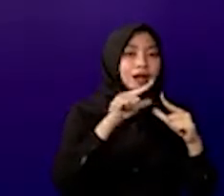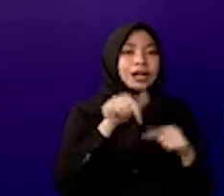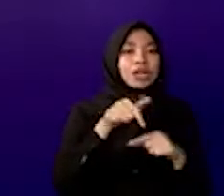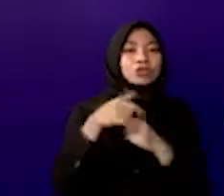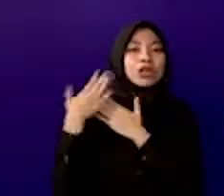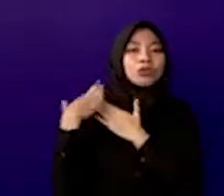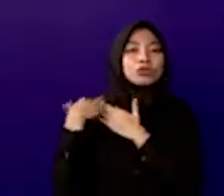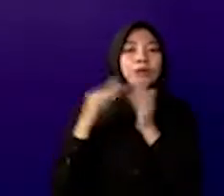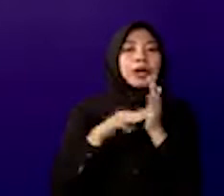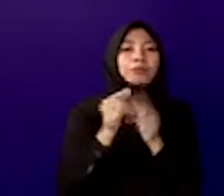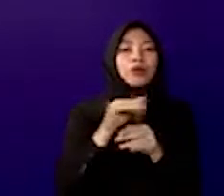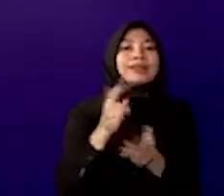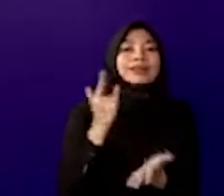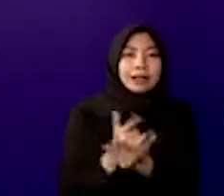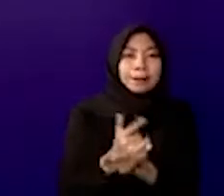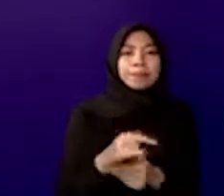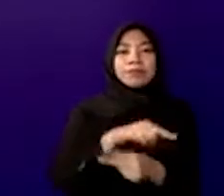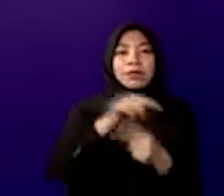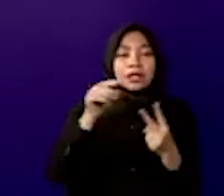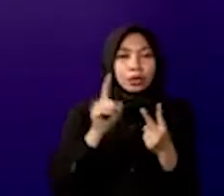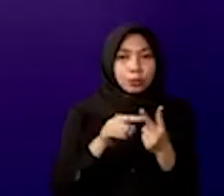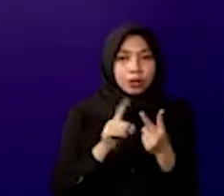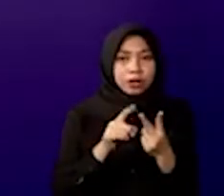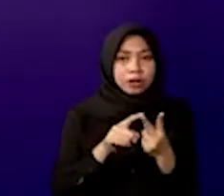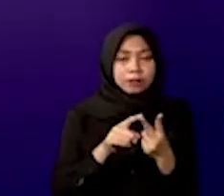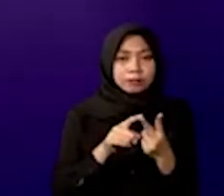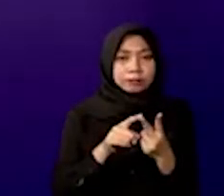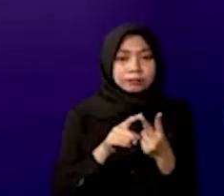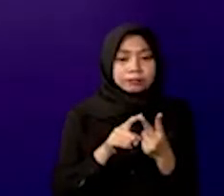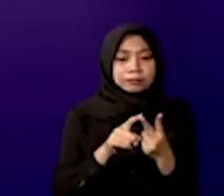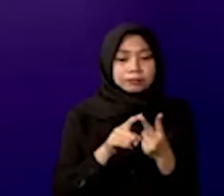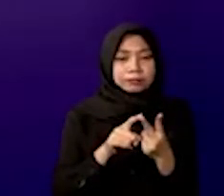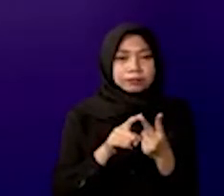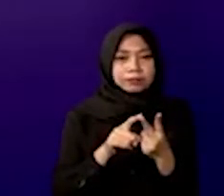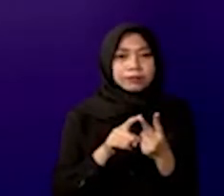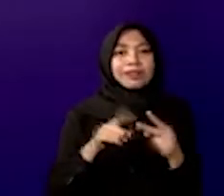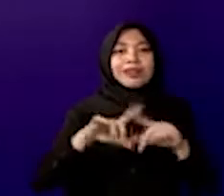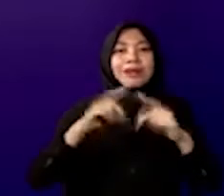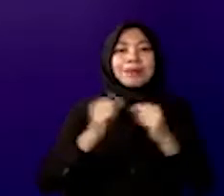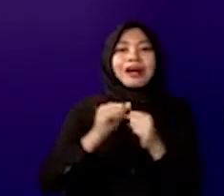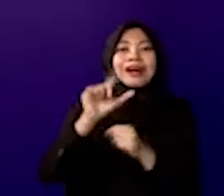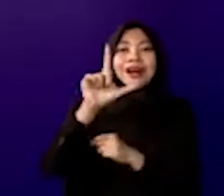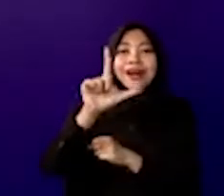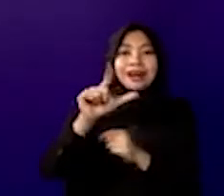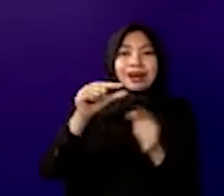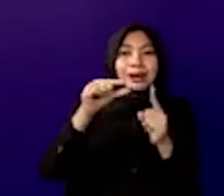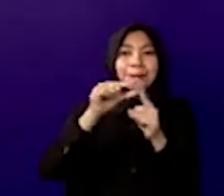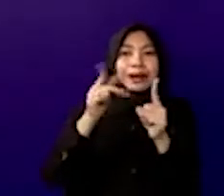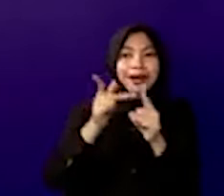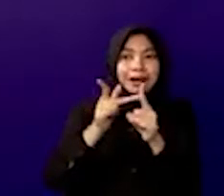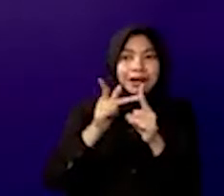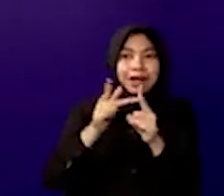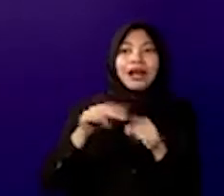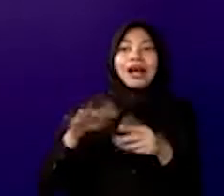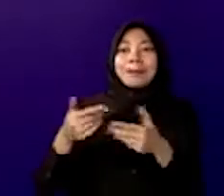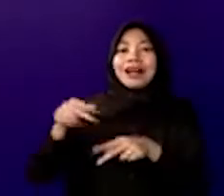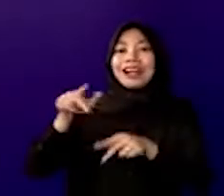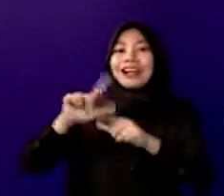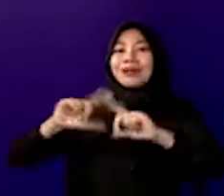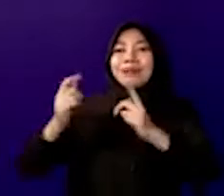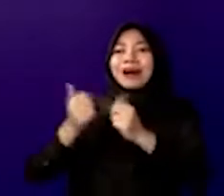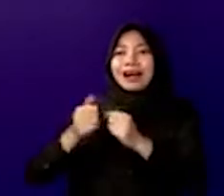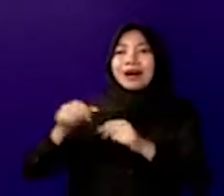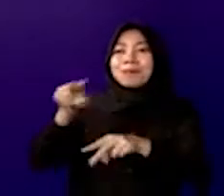Indonesia untuk sertifikasi halal tetapi ada lembaga eh lph atau lembaga pemeriksa halal itu